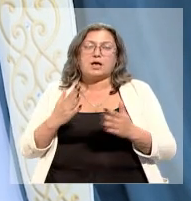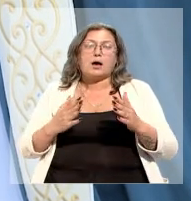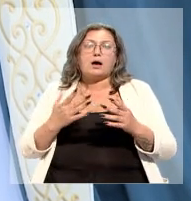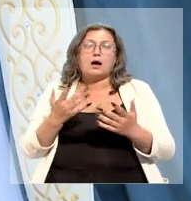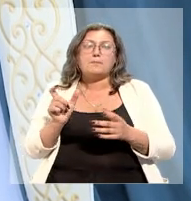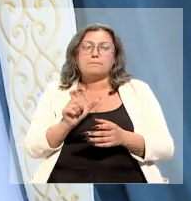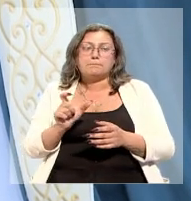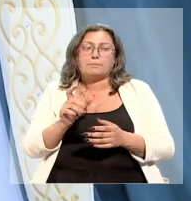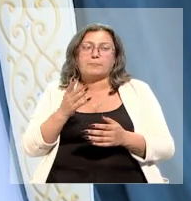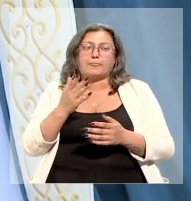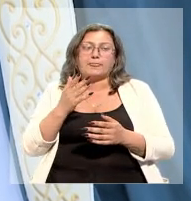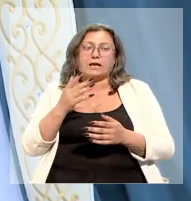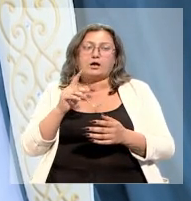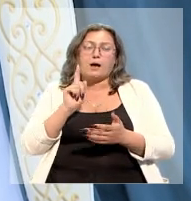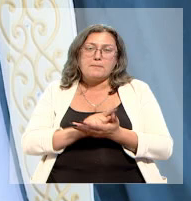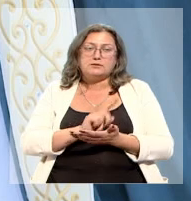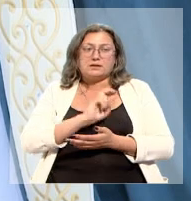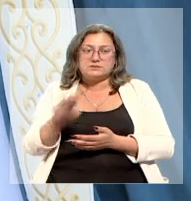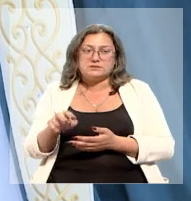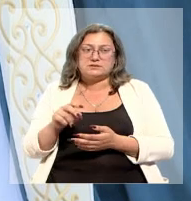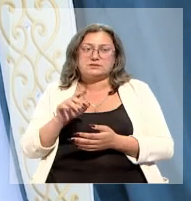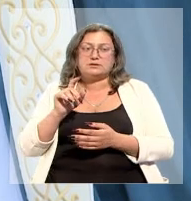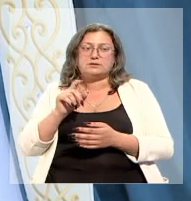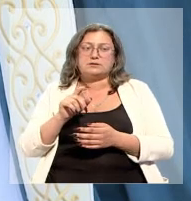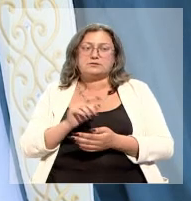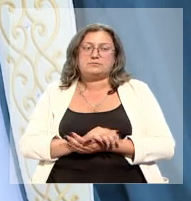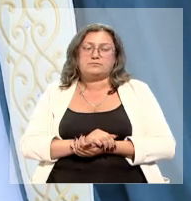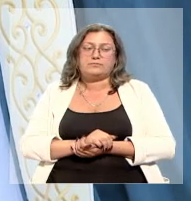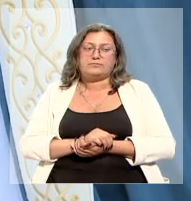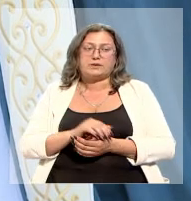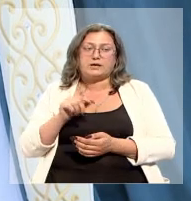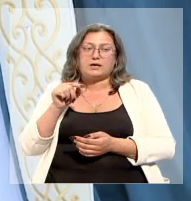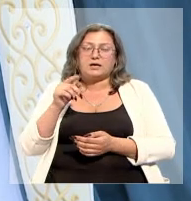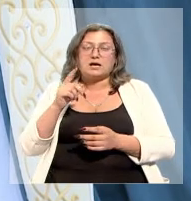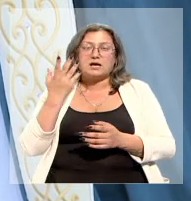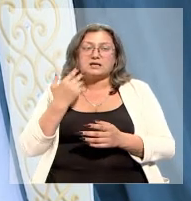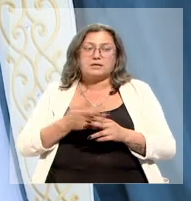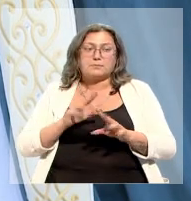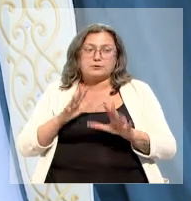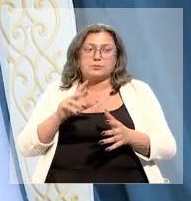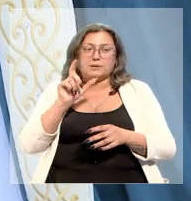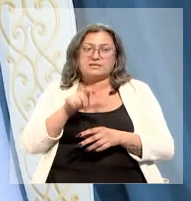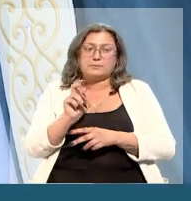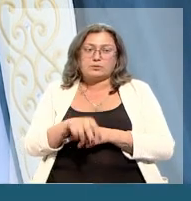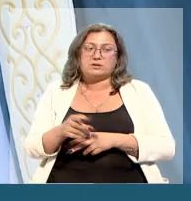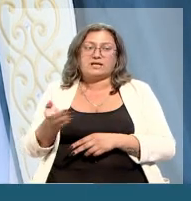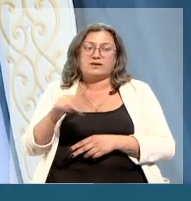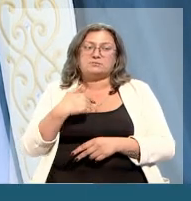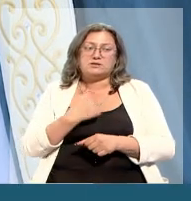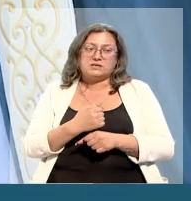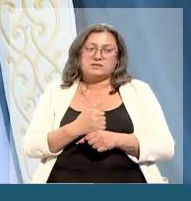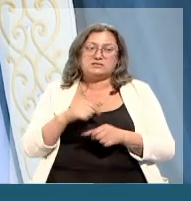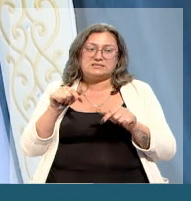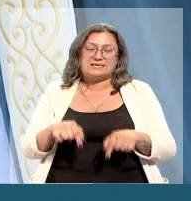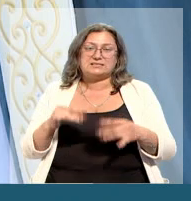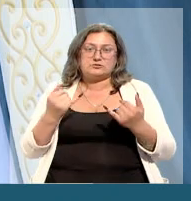когда человек должен и обязан приходить. Поликлиники за ним бегают, люди не посещают. Но когда что-то происходит, пациент приходит и давайте мне сделайте здесь